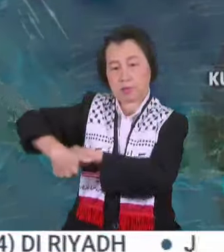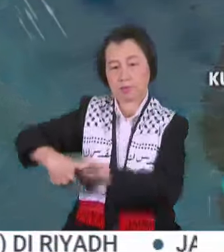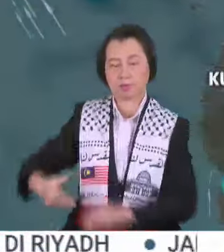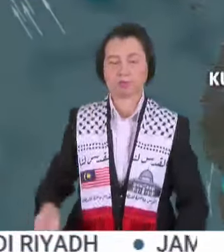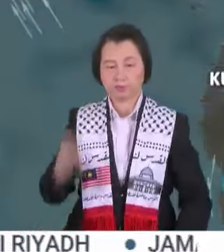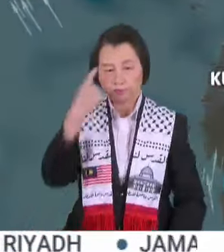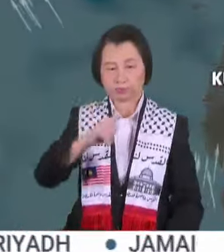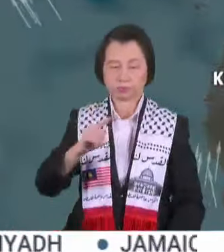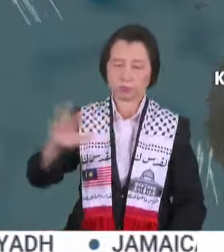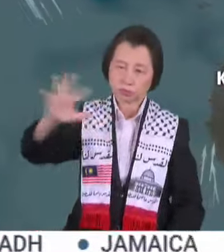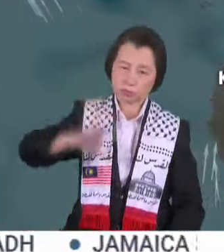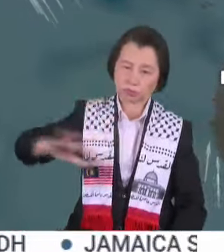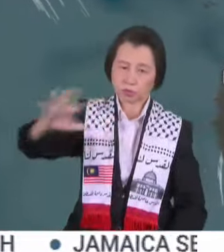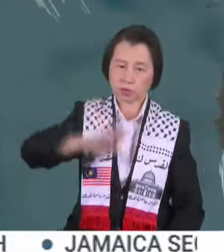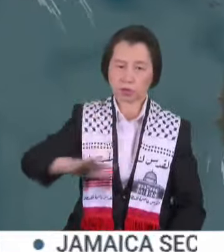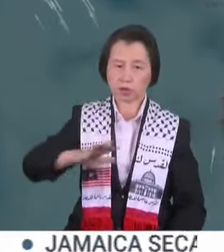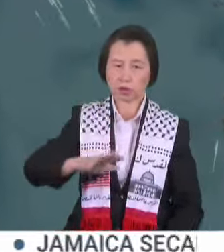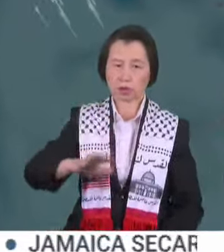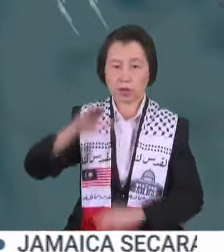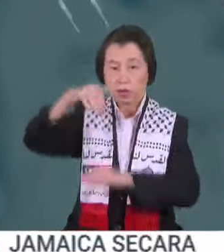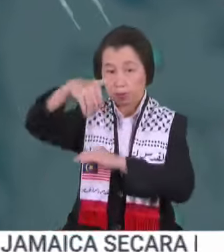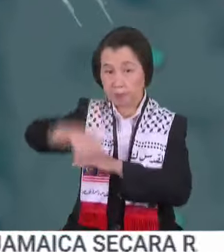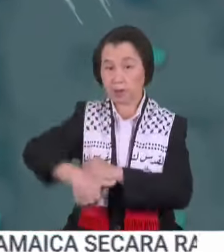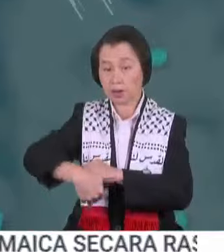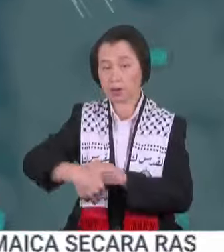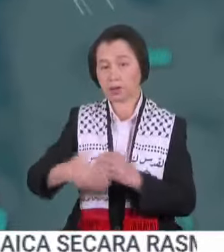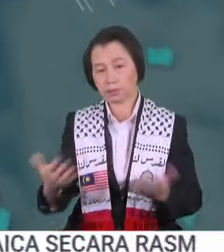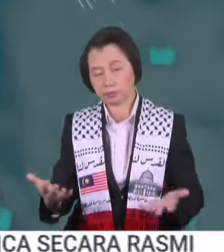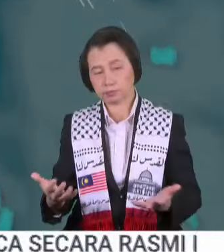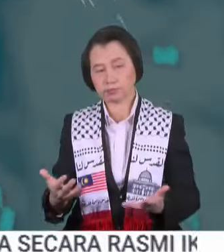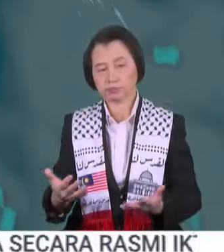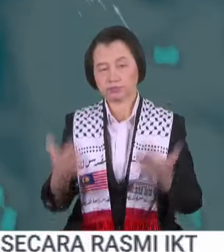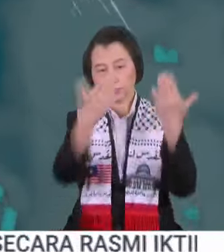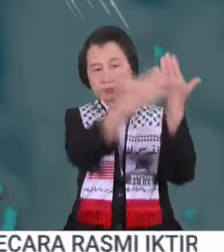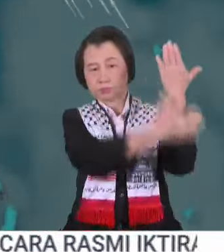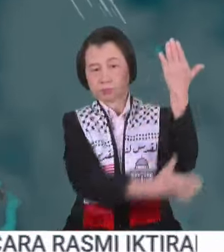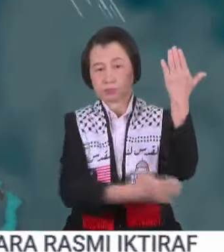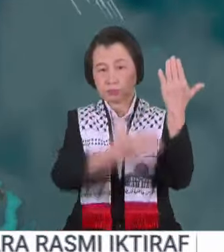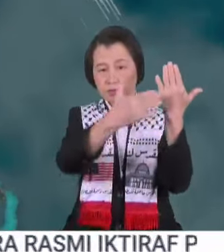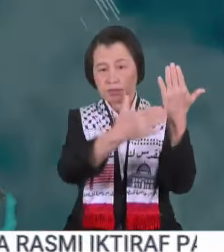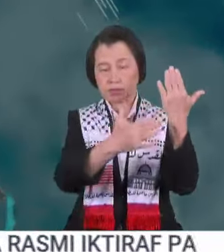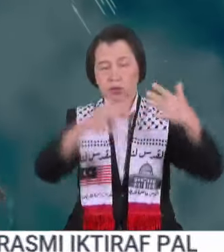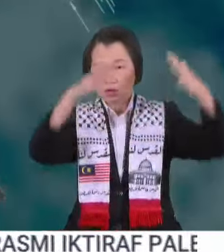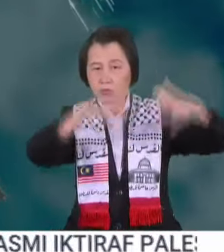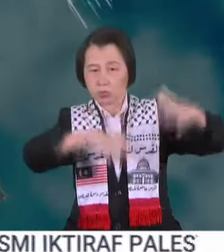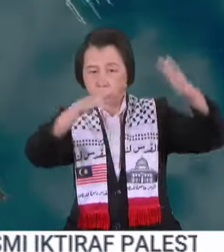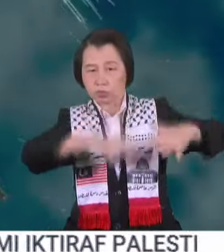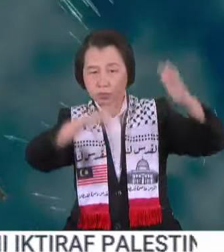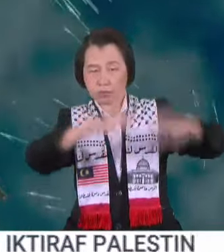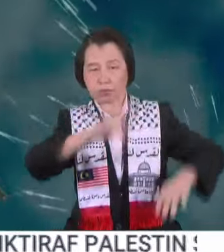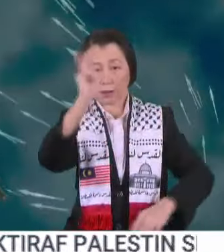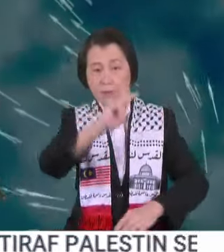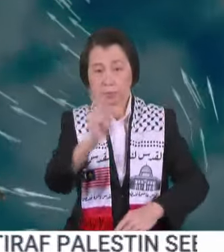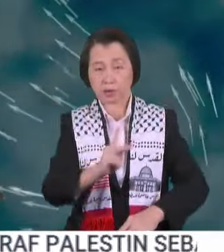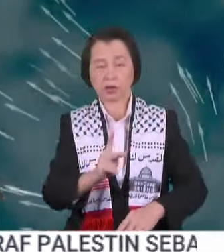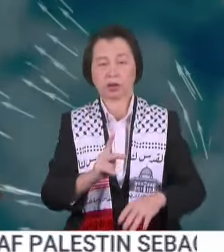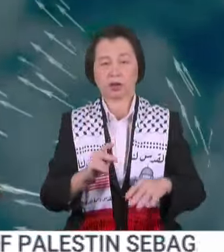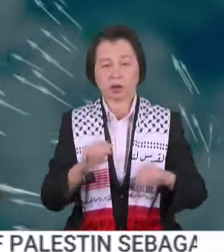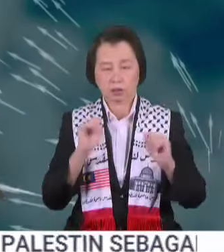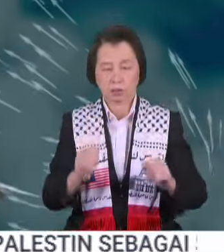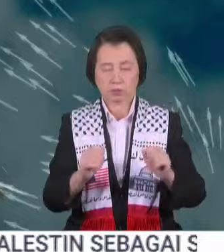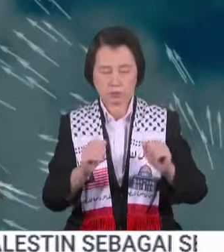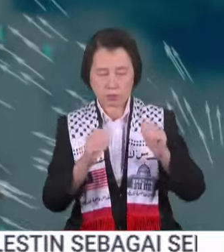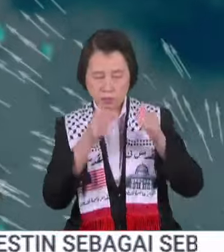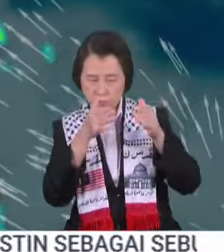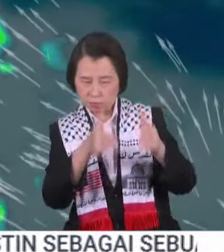Manakala bagi ramalan cuaca lewat malam nanti pula, di Semenanjung Malaysia, hujan dan petir dijangkakan lebih